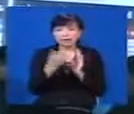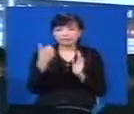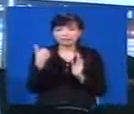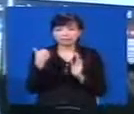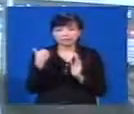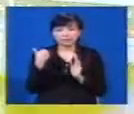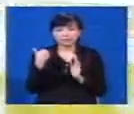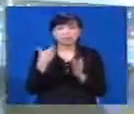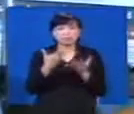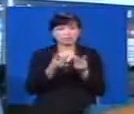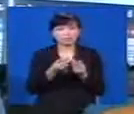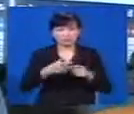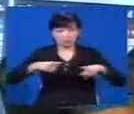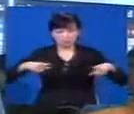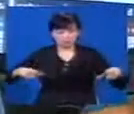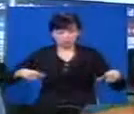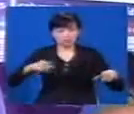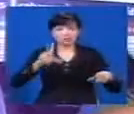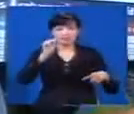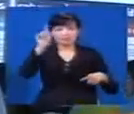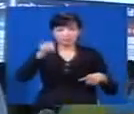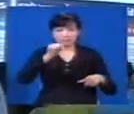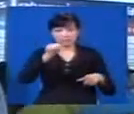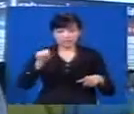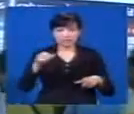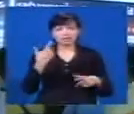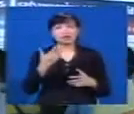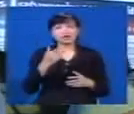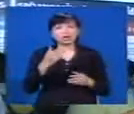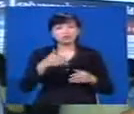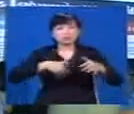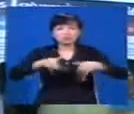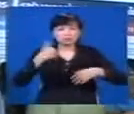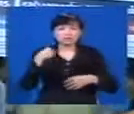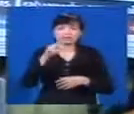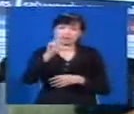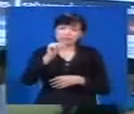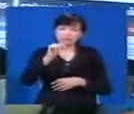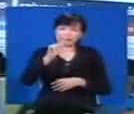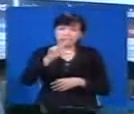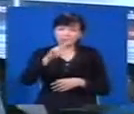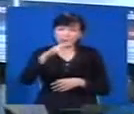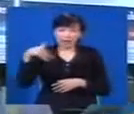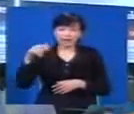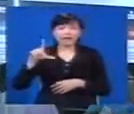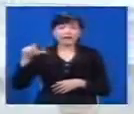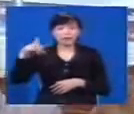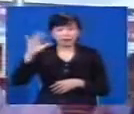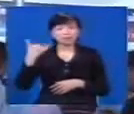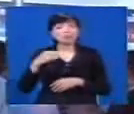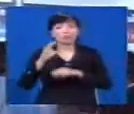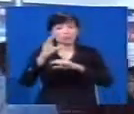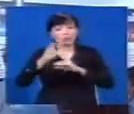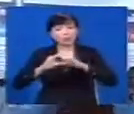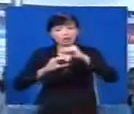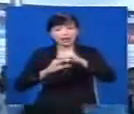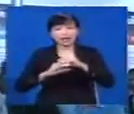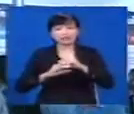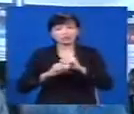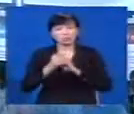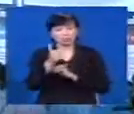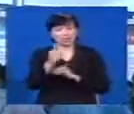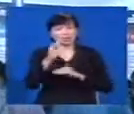าง 30% ของประเทศประชากรก็ประมาณ 3.3 ล้านคนโครงการนี้เนี่ยมาเนี่ยคงไม่ใช่ในเรื่องของการเดินท